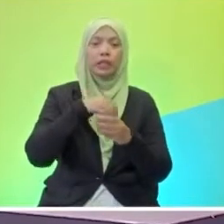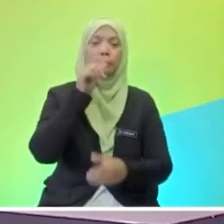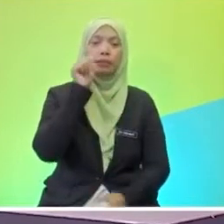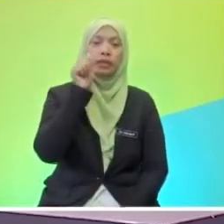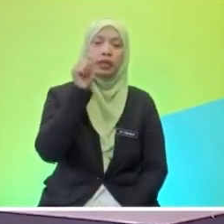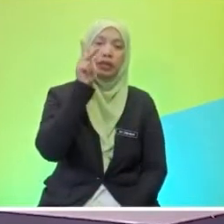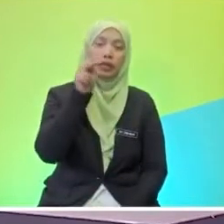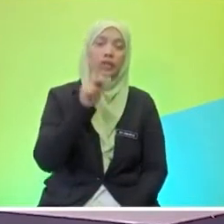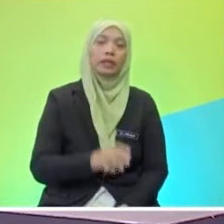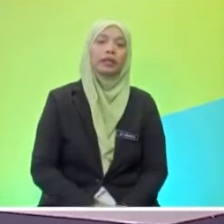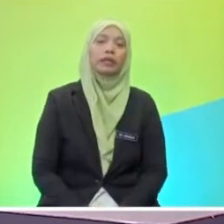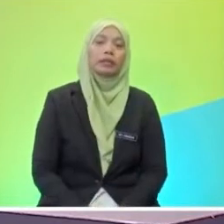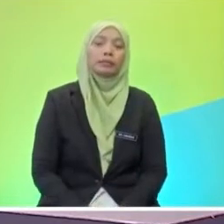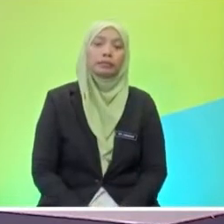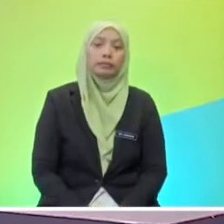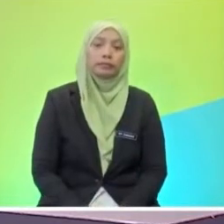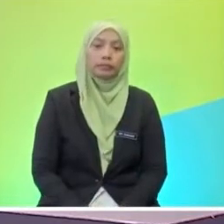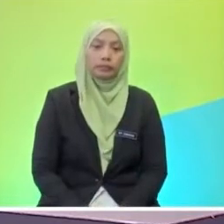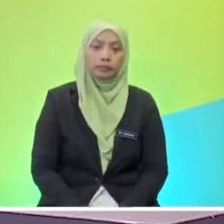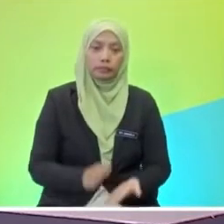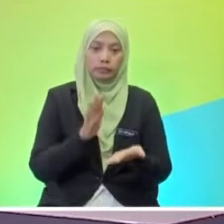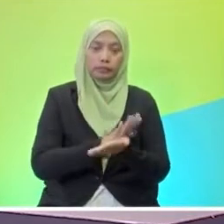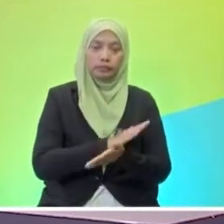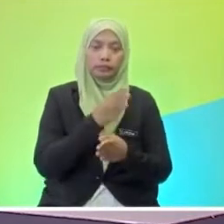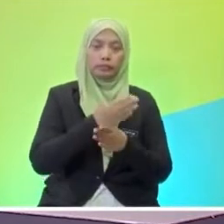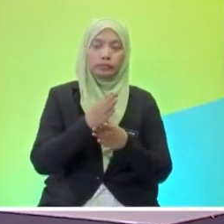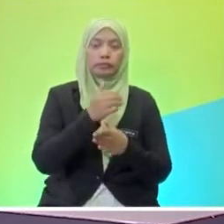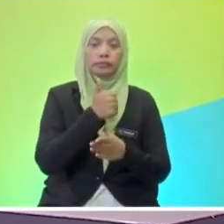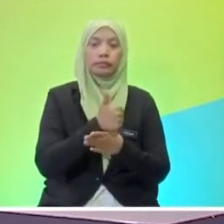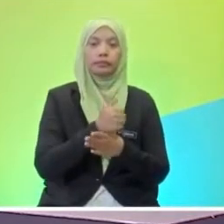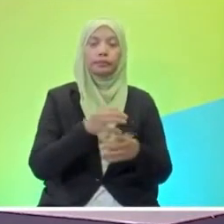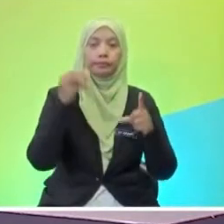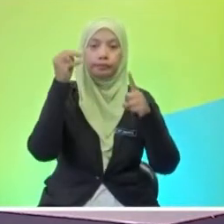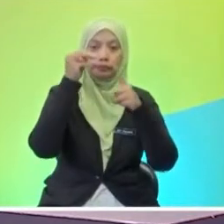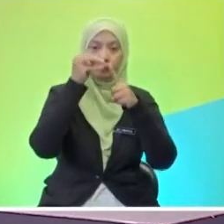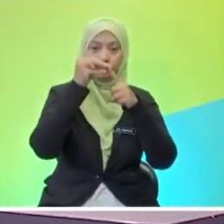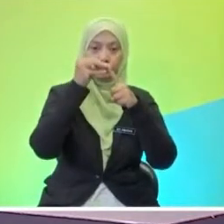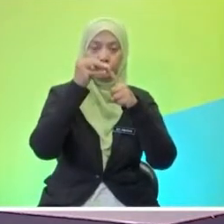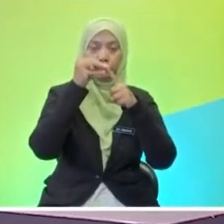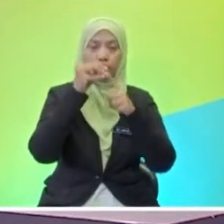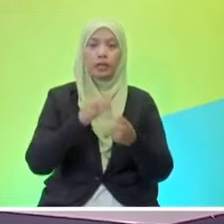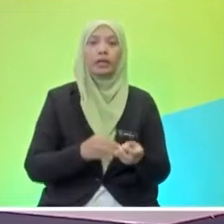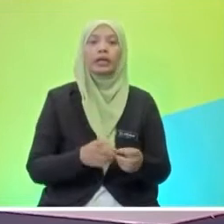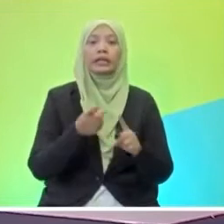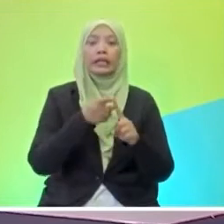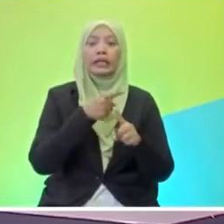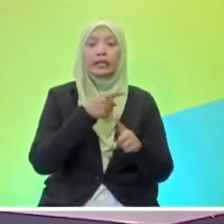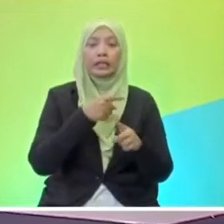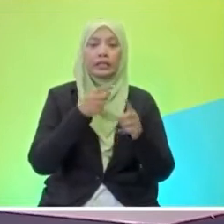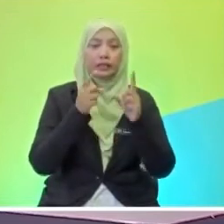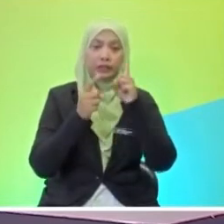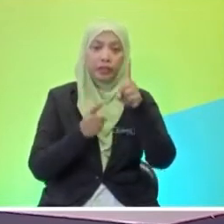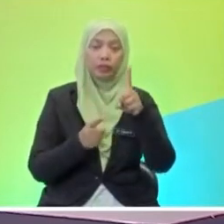pencarian kertas bagian e dia ada maka dia ada maka daripada minimum 1 ada yang boleh jadi